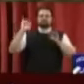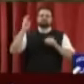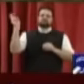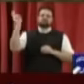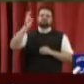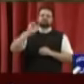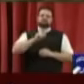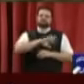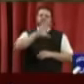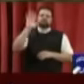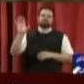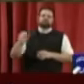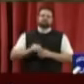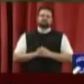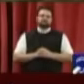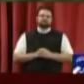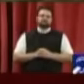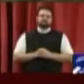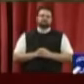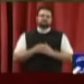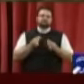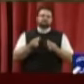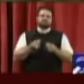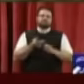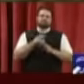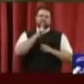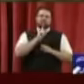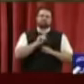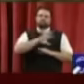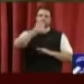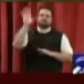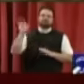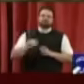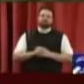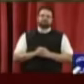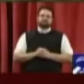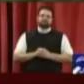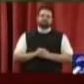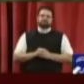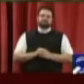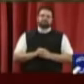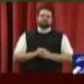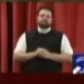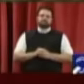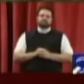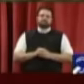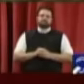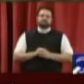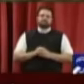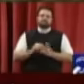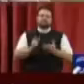univers. Lasă numai univers, mai simplu pentru mine. Vine, Simona. La pagina